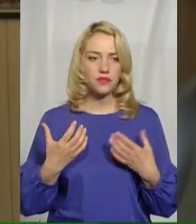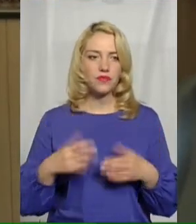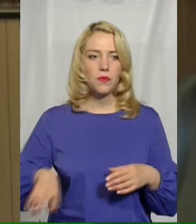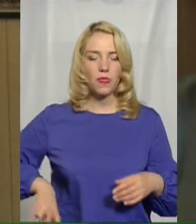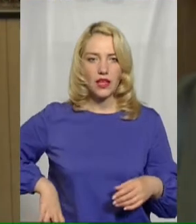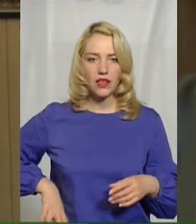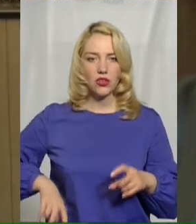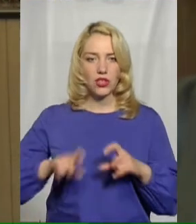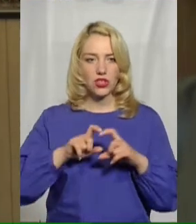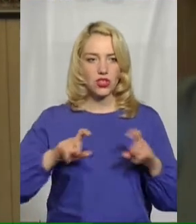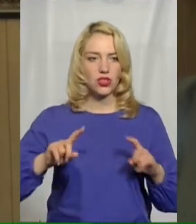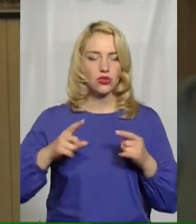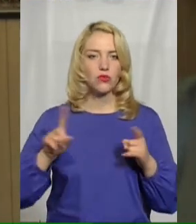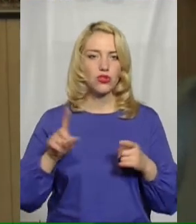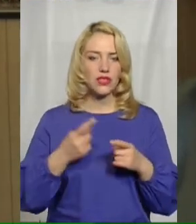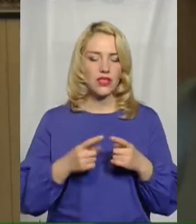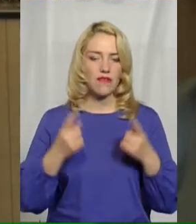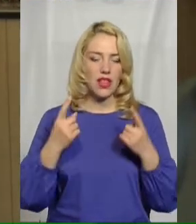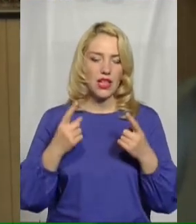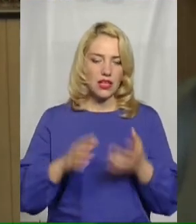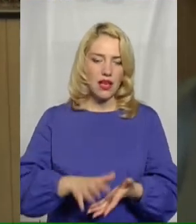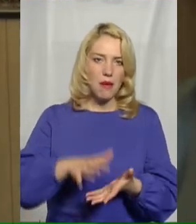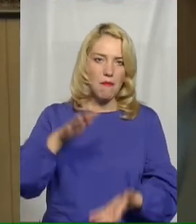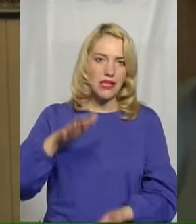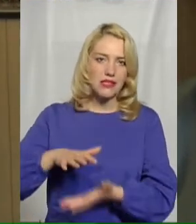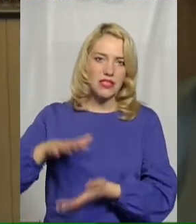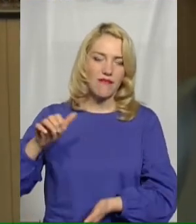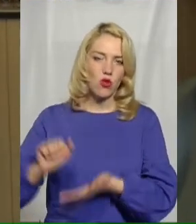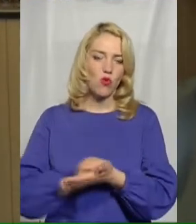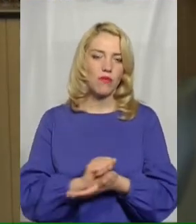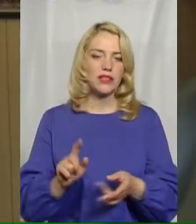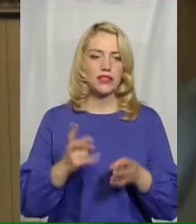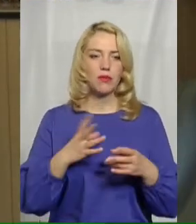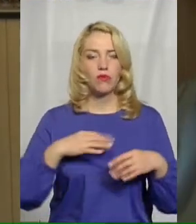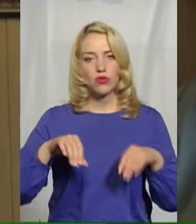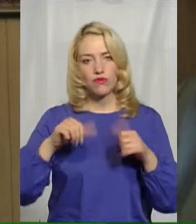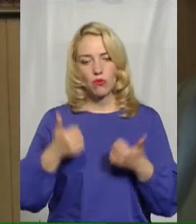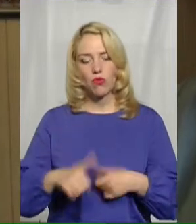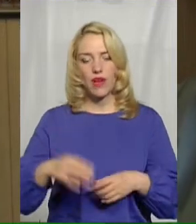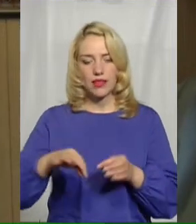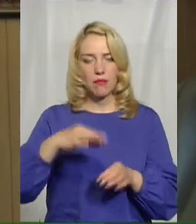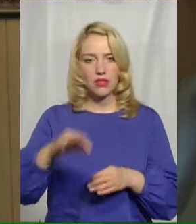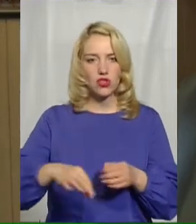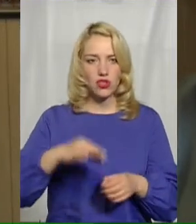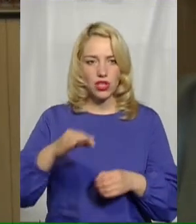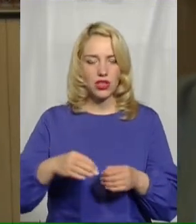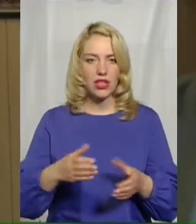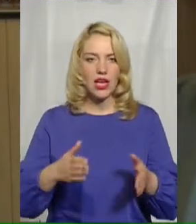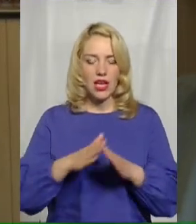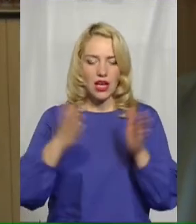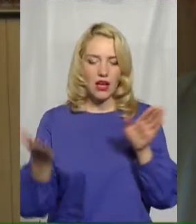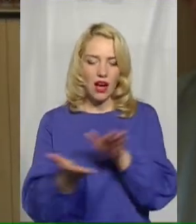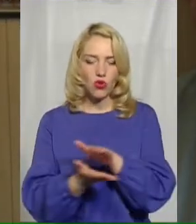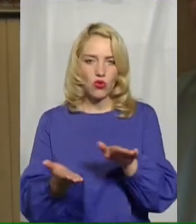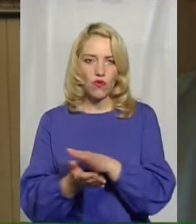директорам шкіл, тому що це дуже великий масив документів, які потрібно було сформувати, підшити, скартонувати і покласти